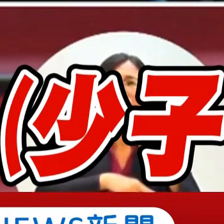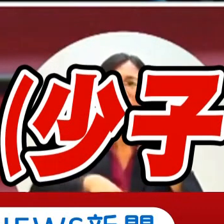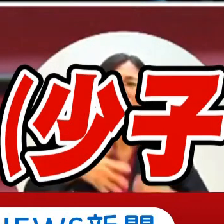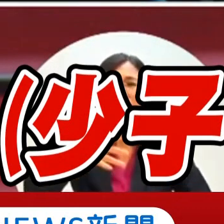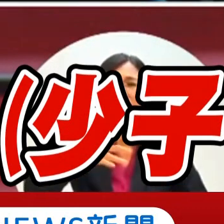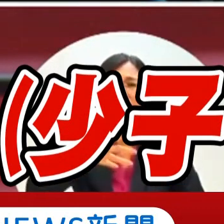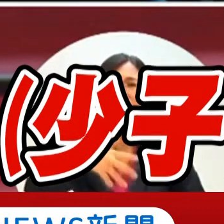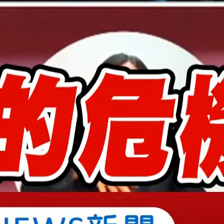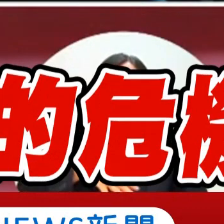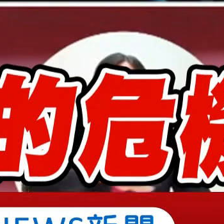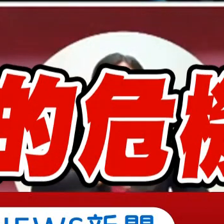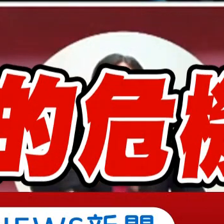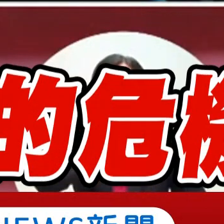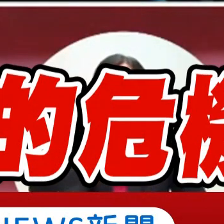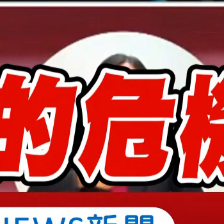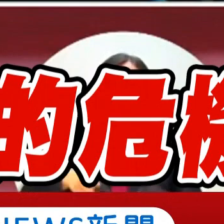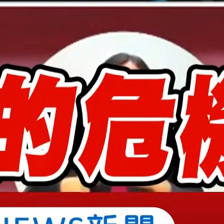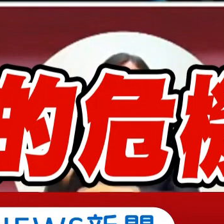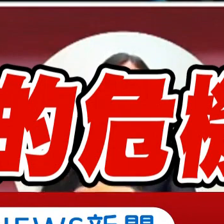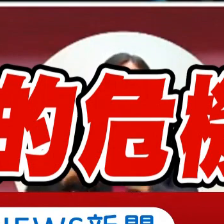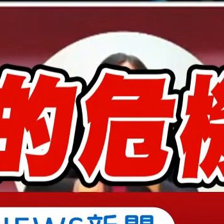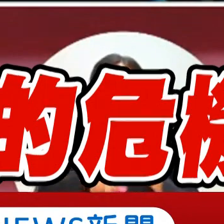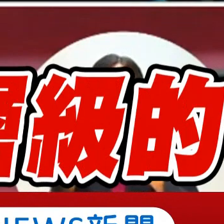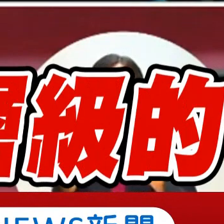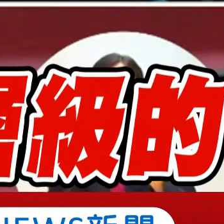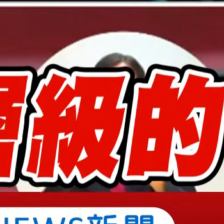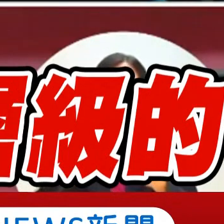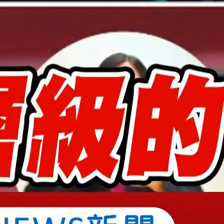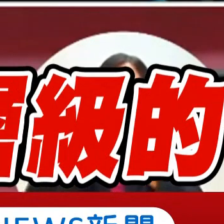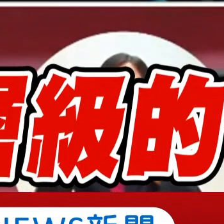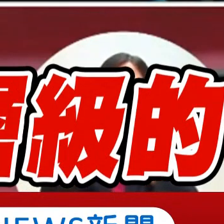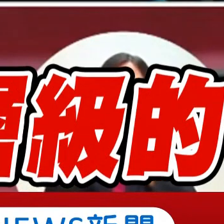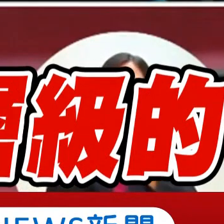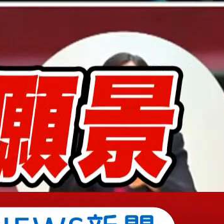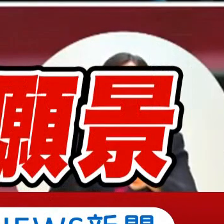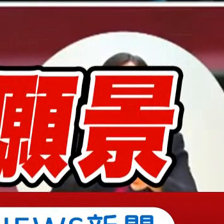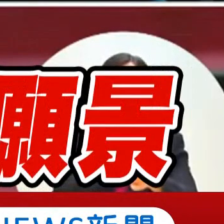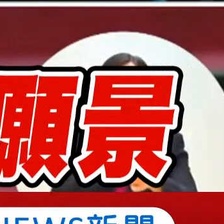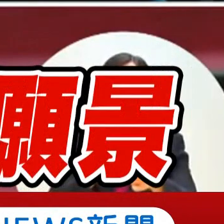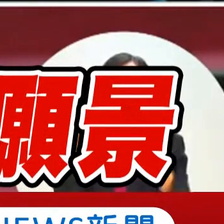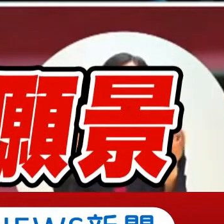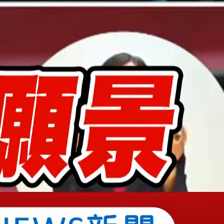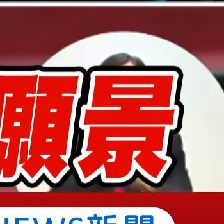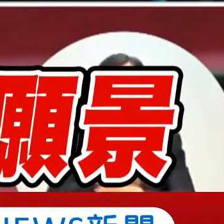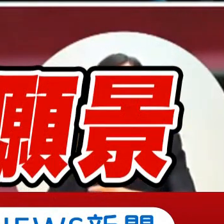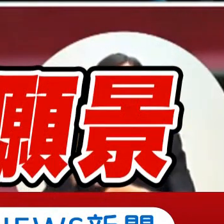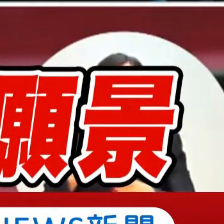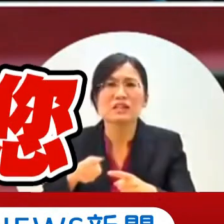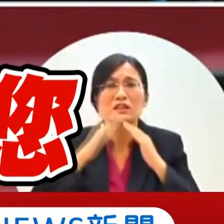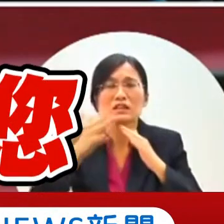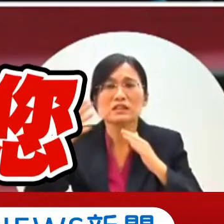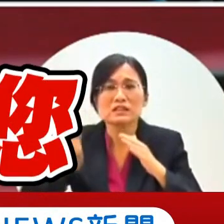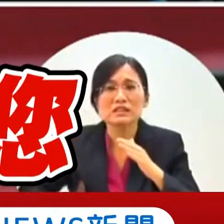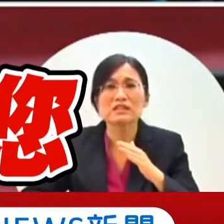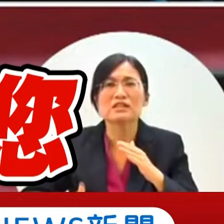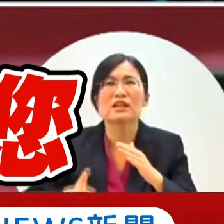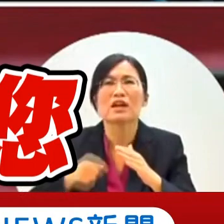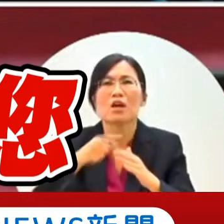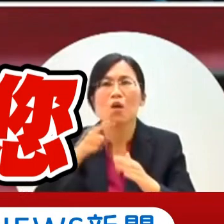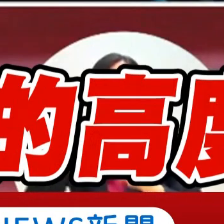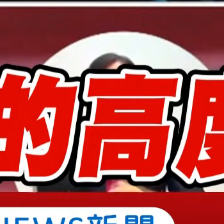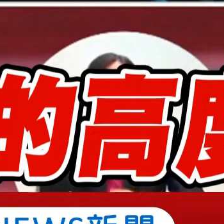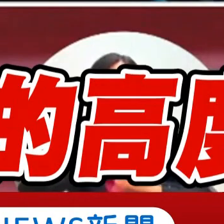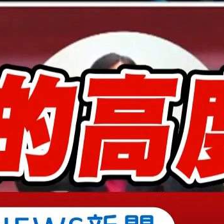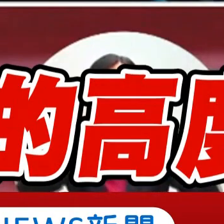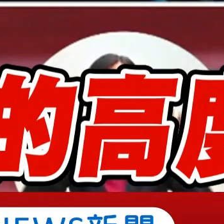该将这种问题视为国家层级的危机，并提出国家层级的解决方案与愿景。我们呼吁